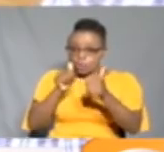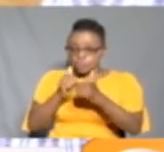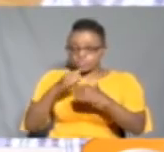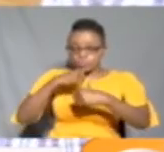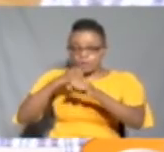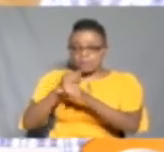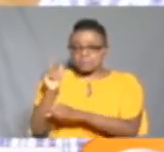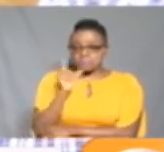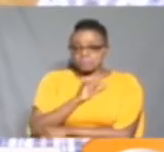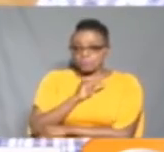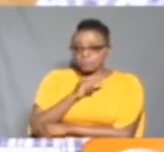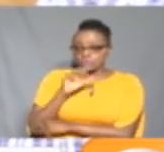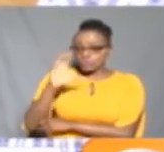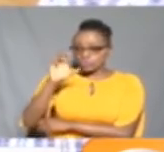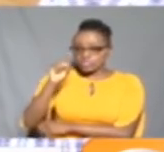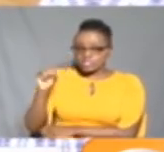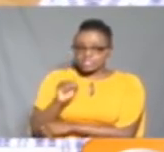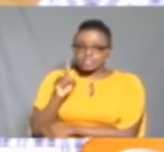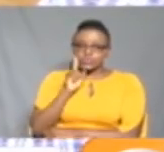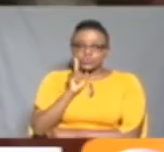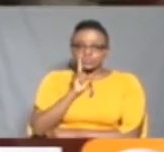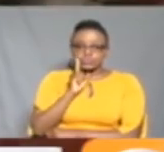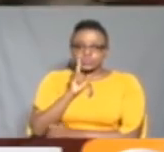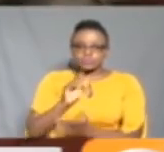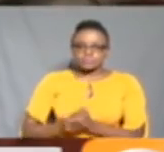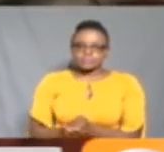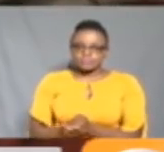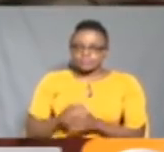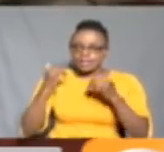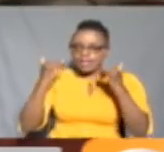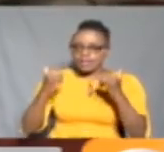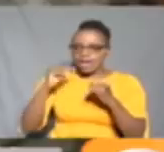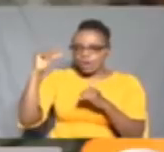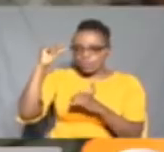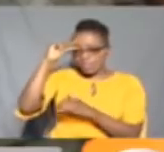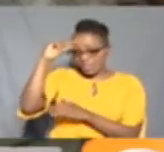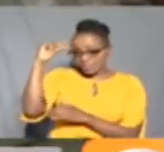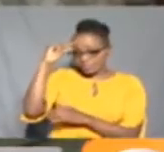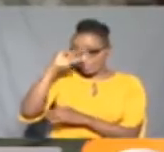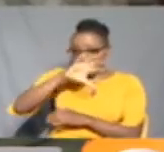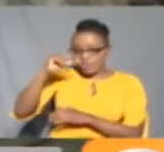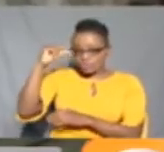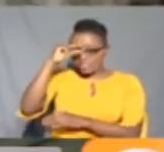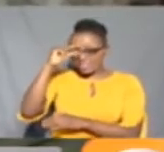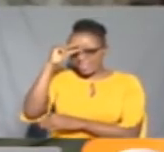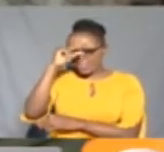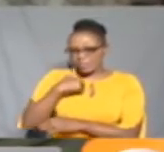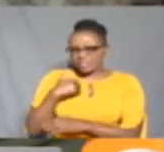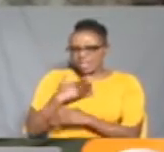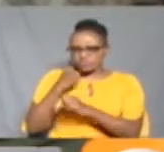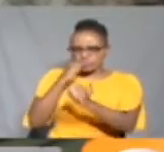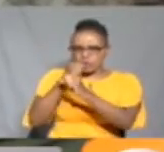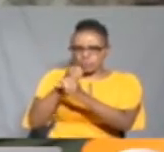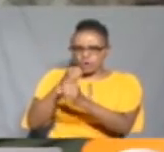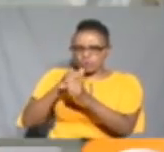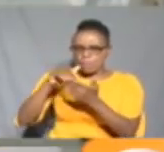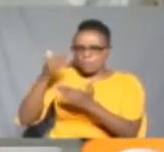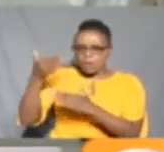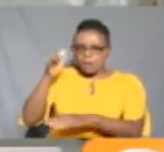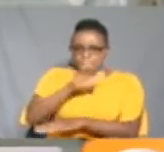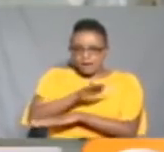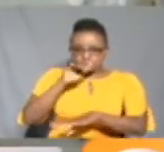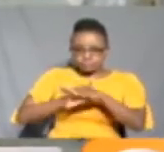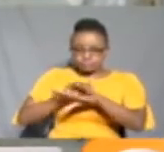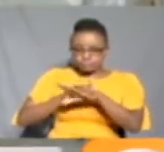we make to the cabinet secretary tomorrow. Kwa sasa serikali ya kaunti haina budi kufanya hima kurejesha hali sawa